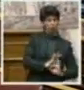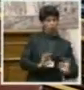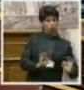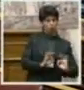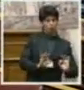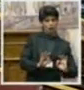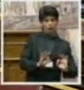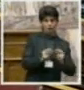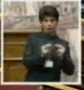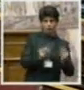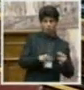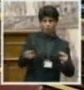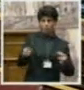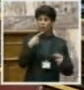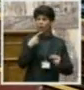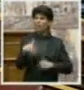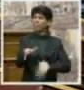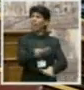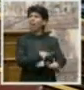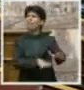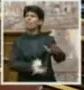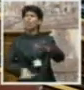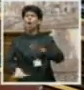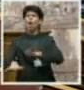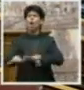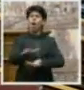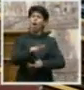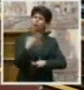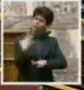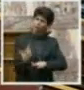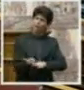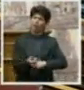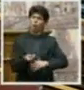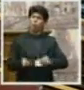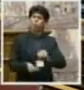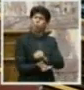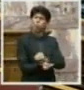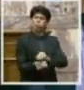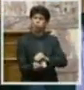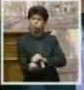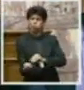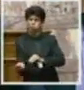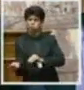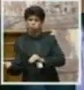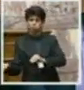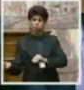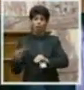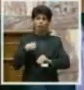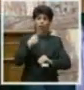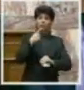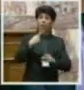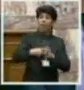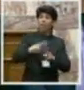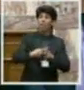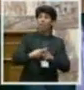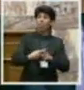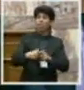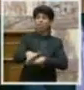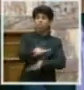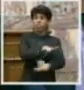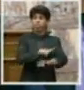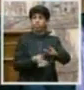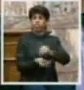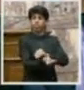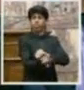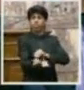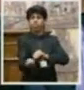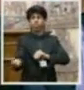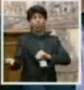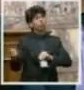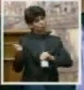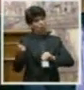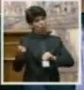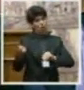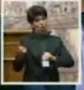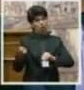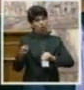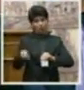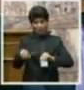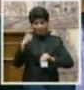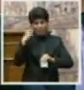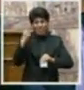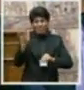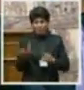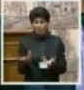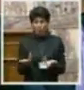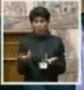διαφθορά και βγαίνατε σε όλη την Ευρώπη και λέγατε ότι είναι διαφθαρμένοι οι Έλληνες. Ή εν πάση περιπτώσει αυτή την εντύπωση δίνατε.